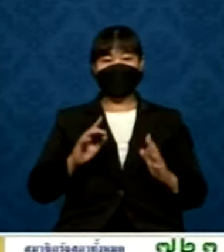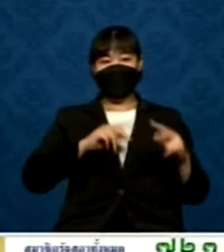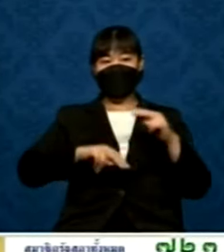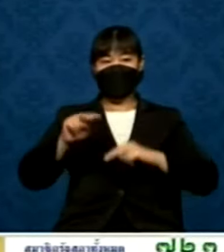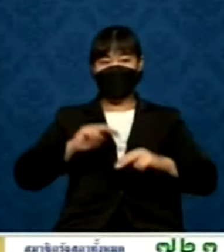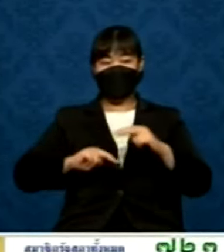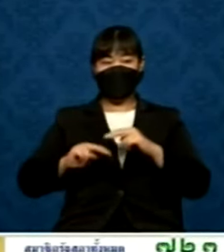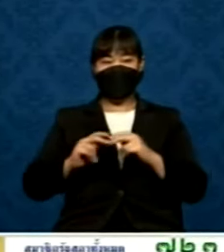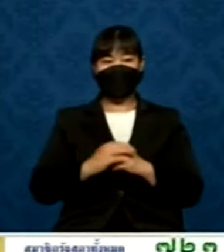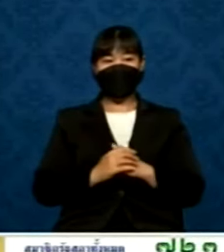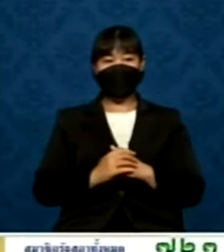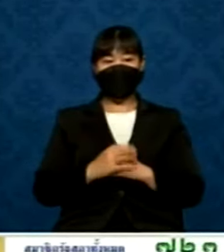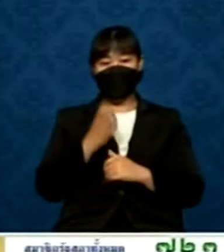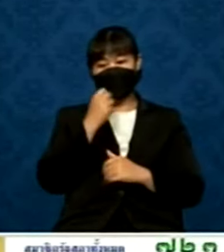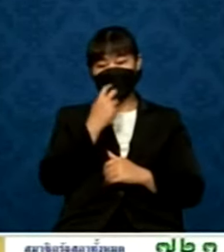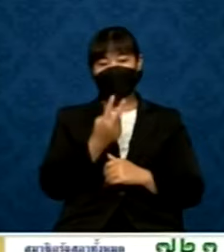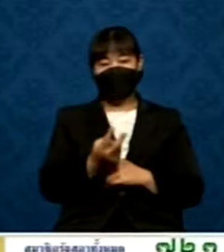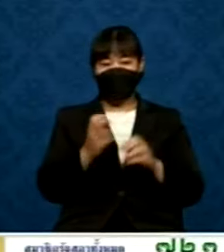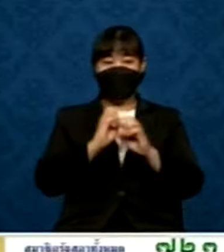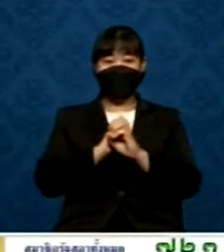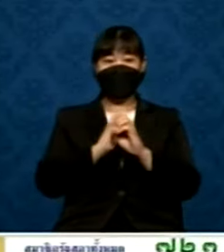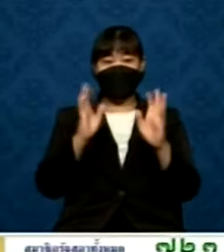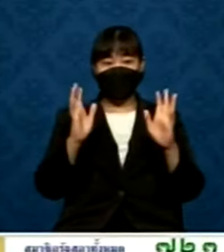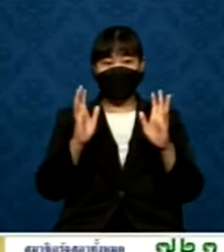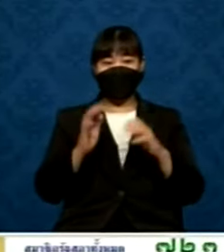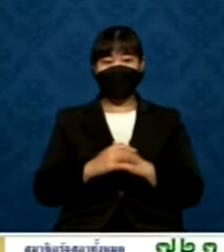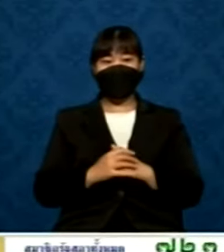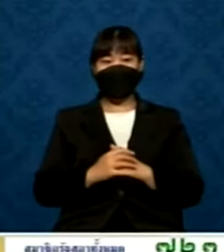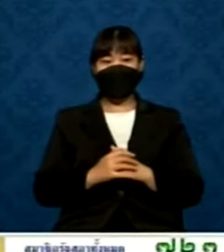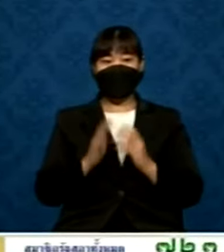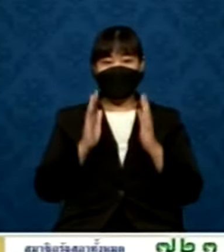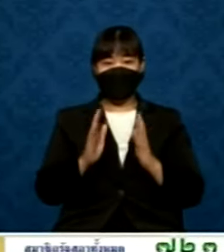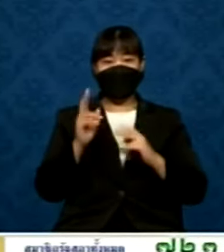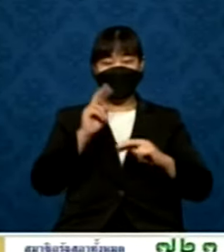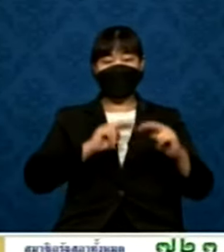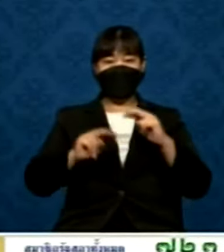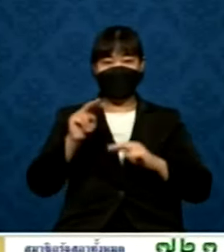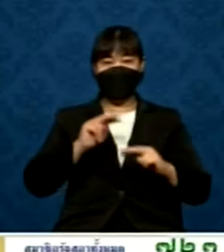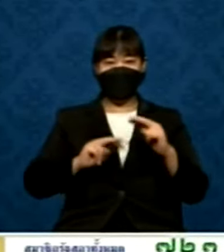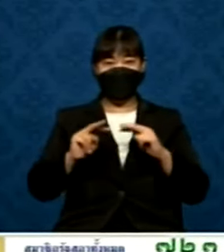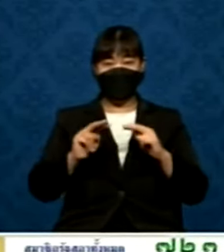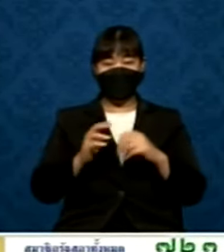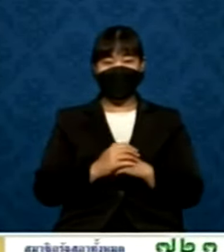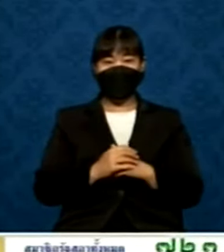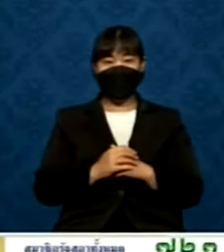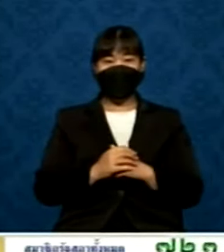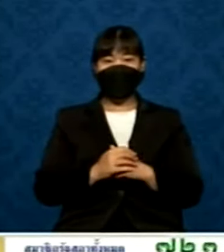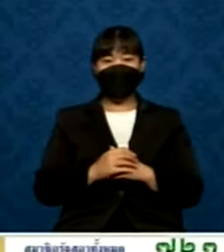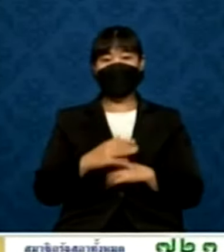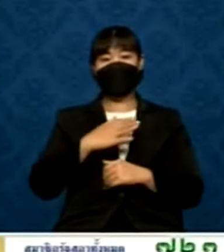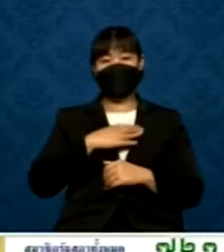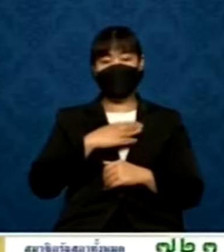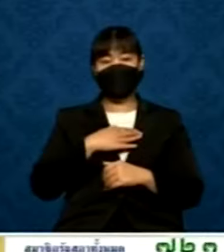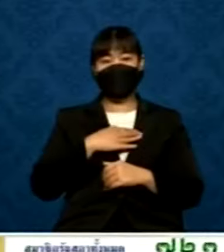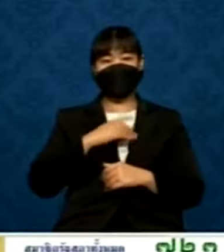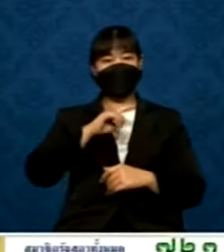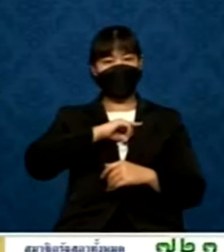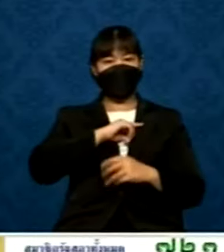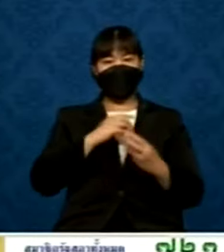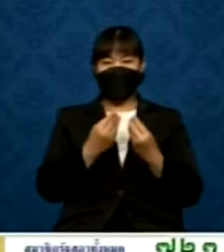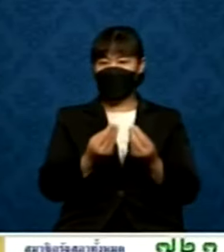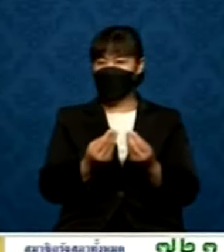ว่าถ้าเราลองดูขอบอำนาจให้ชัดเจนเนี่ยนะครับของผู้ตรวจการเนี่ยนะครับ จะพบว่าเราไม่ได้ให้อำนาจมากมายนะครับ